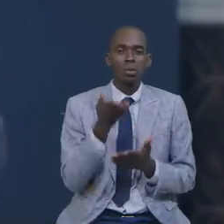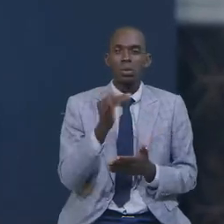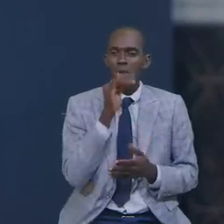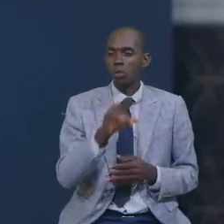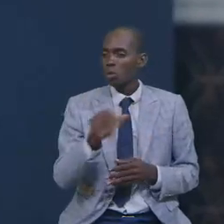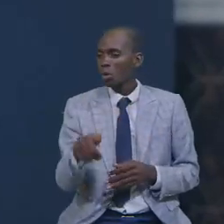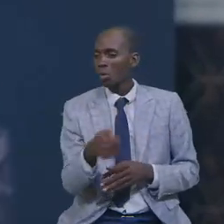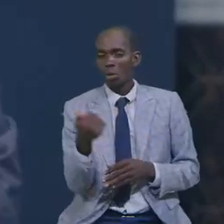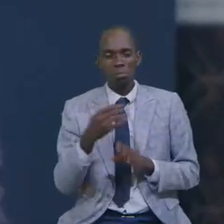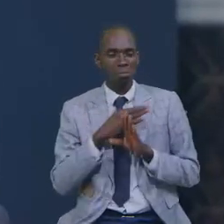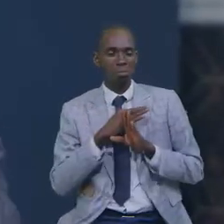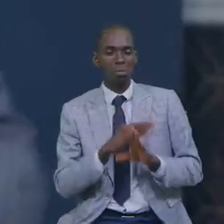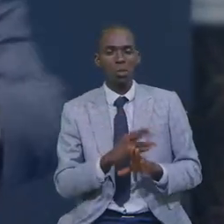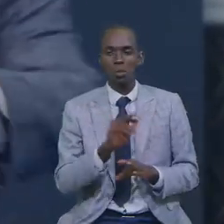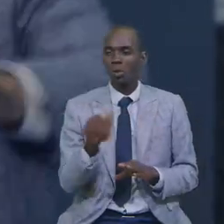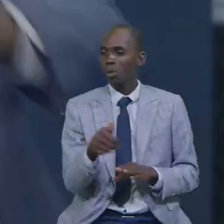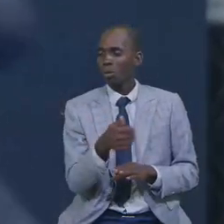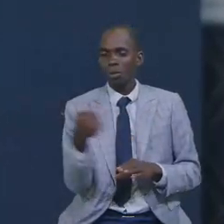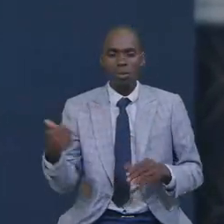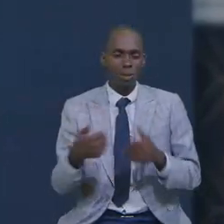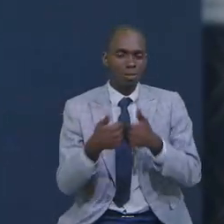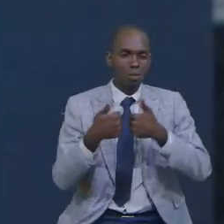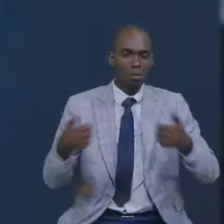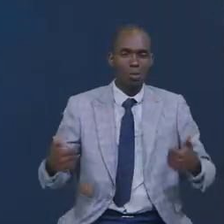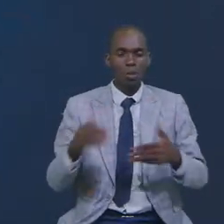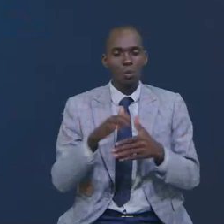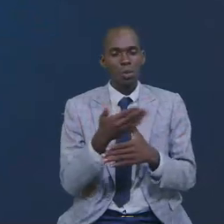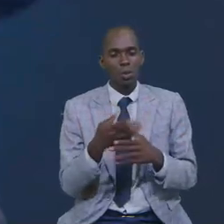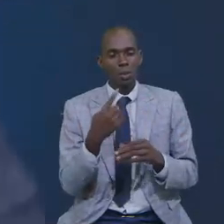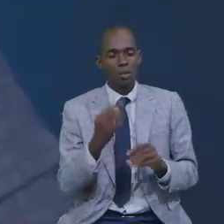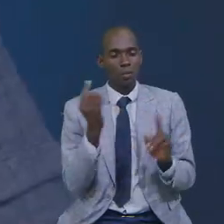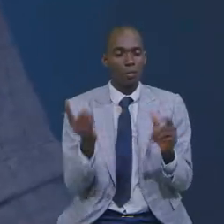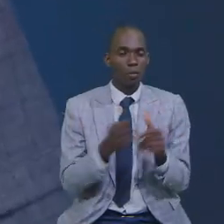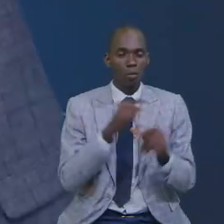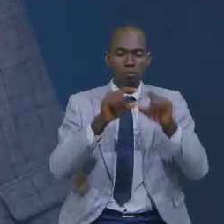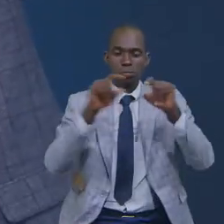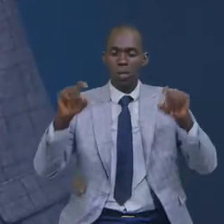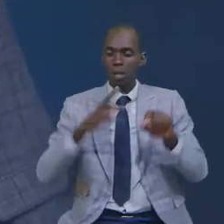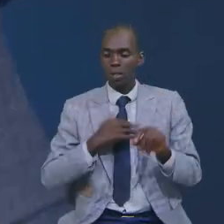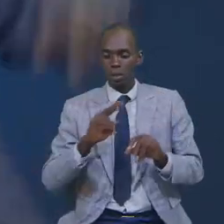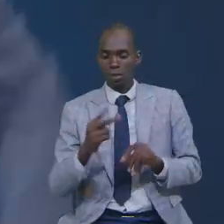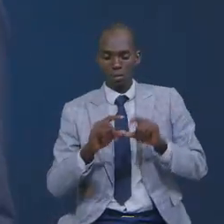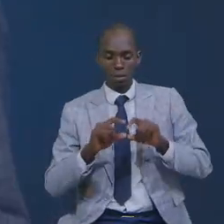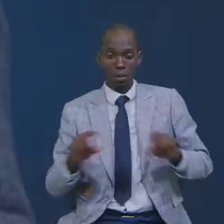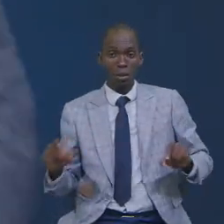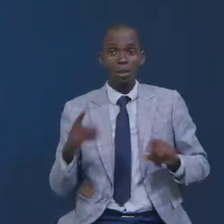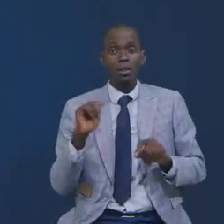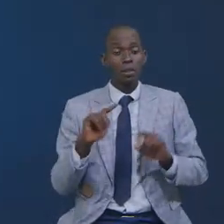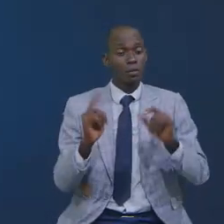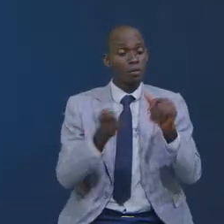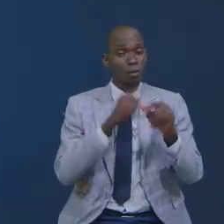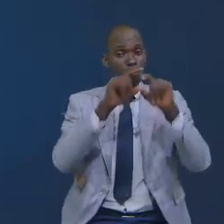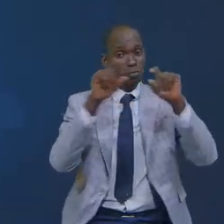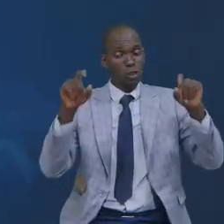vérité il y a plus d'autres blocages il y a pas de mur de séparation entre la première ligne et la deuxième ligne la première ligne